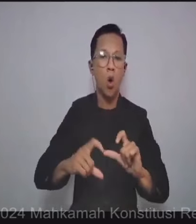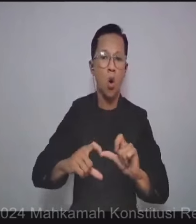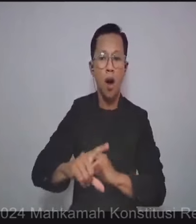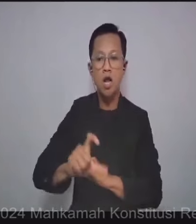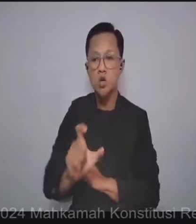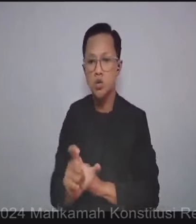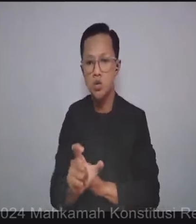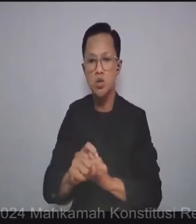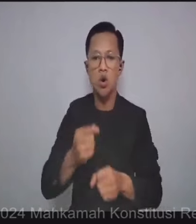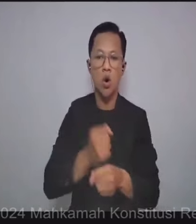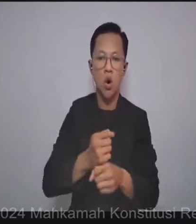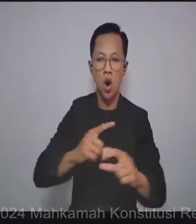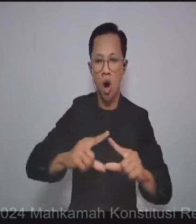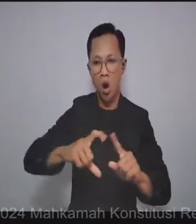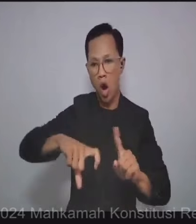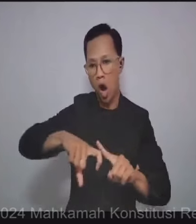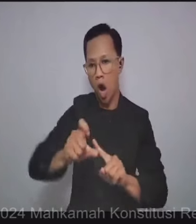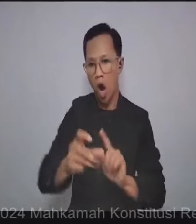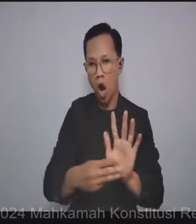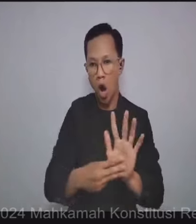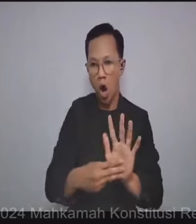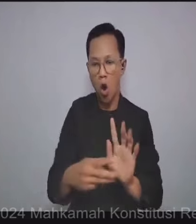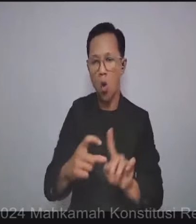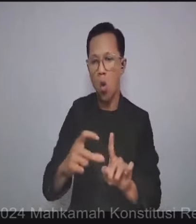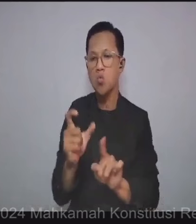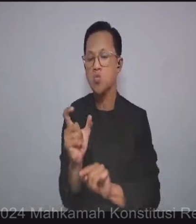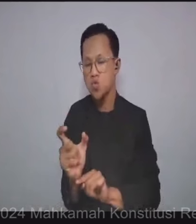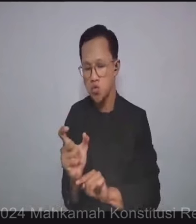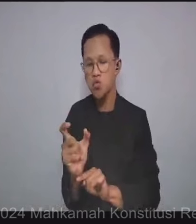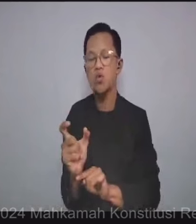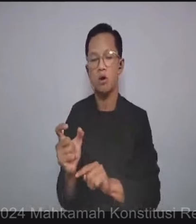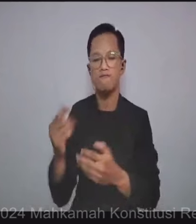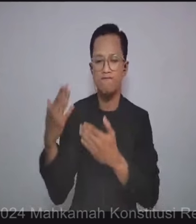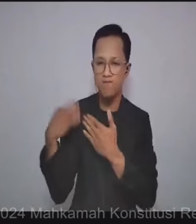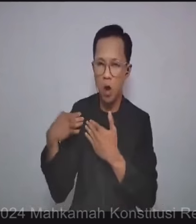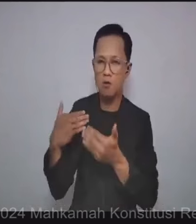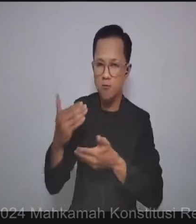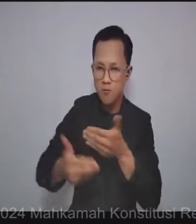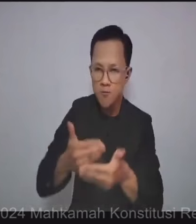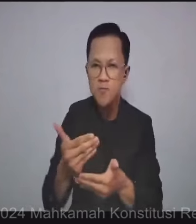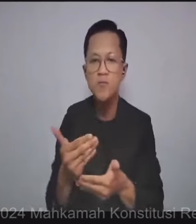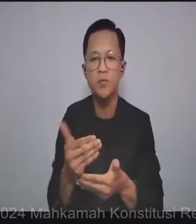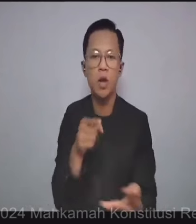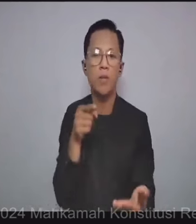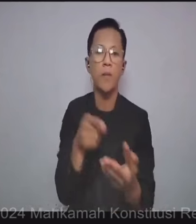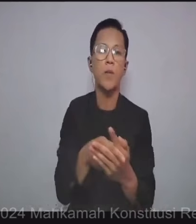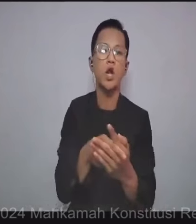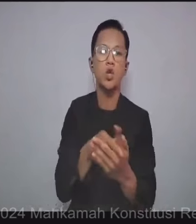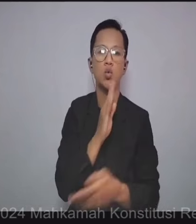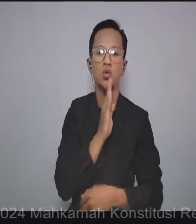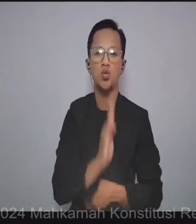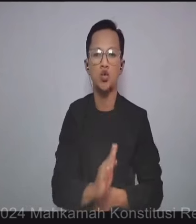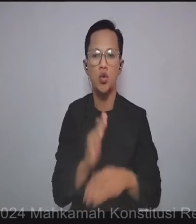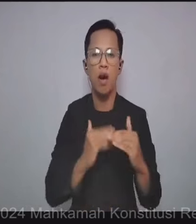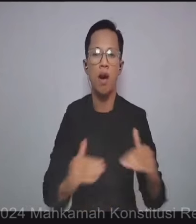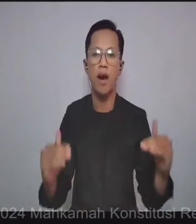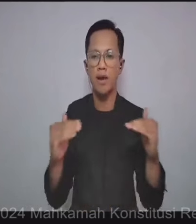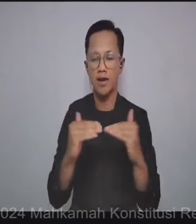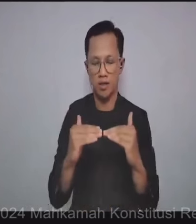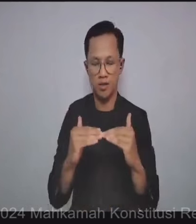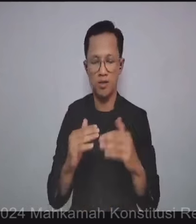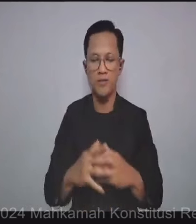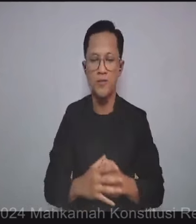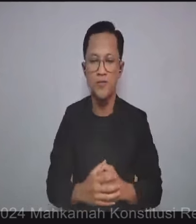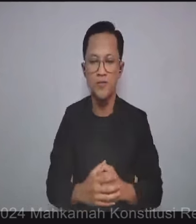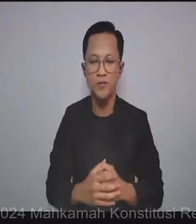melaksanakan kewenangannya secara optimal demi menghasilkan pemilu yang jujur dan adil serta berintegritas